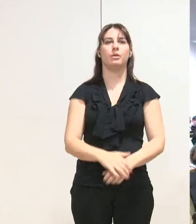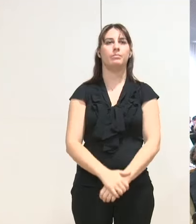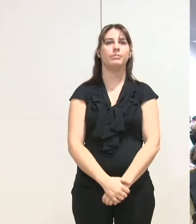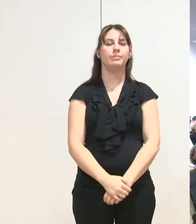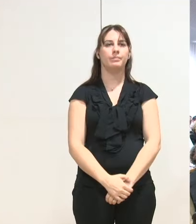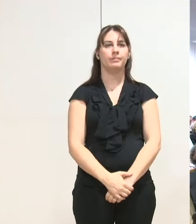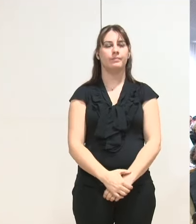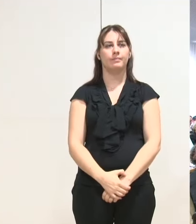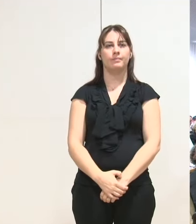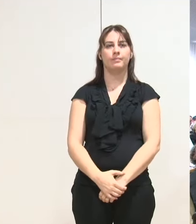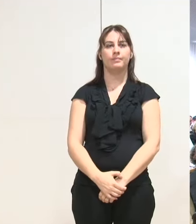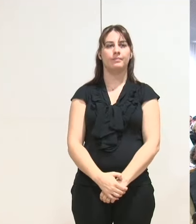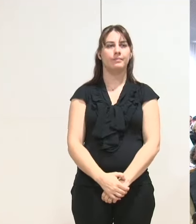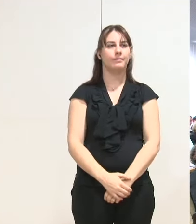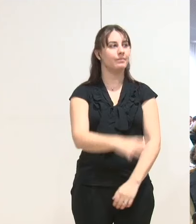l'air